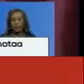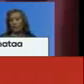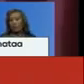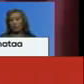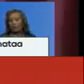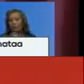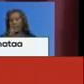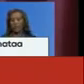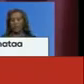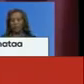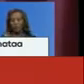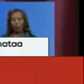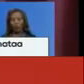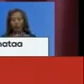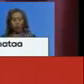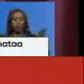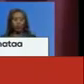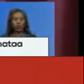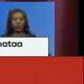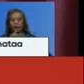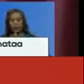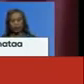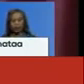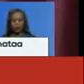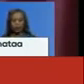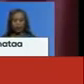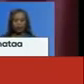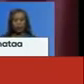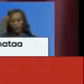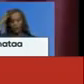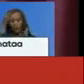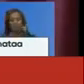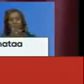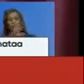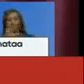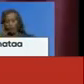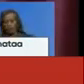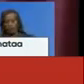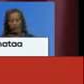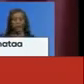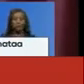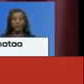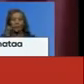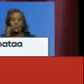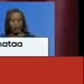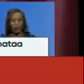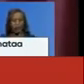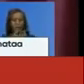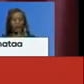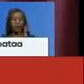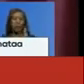ዘመን ሁለተኛ ልዩ ስብሰባ ነው። በህገ መንግስቱ አንቀጽ 58 አንድና በምክር ቤቱ አሰራርና የአባላት ስነ ምግባር